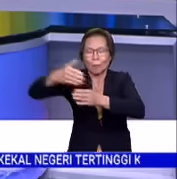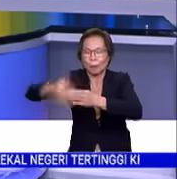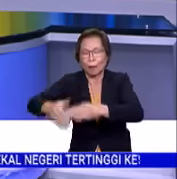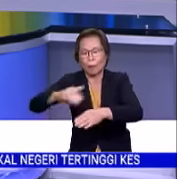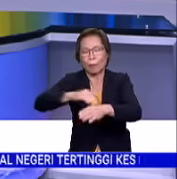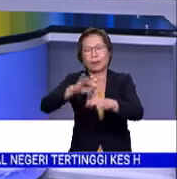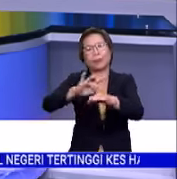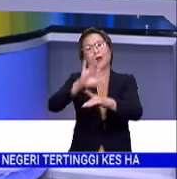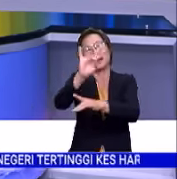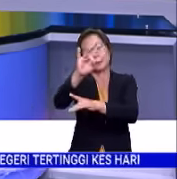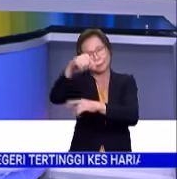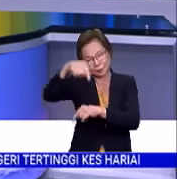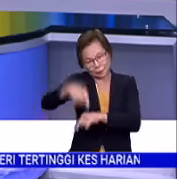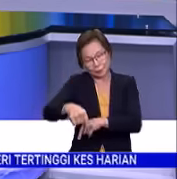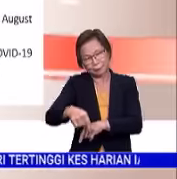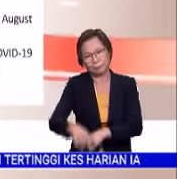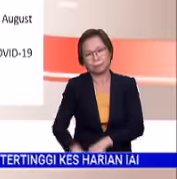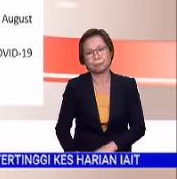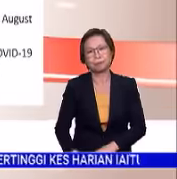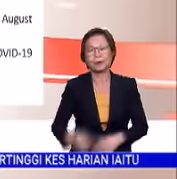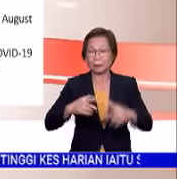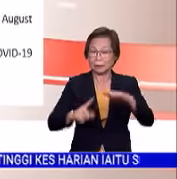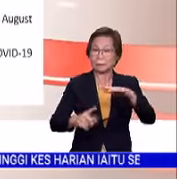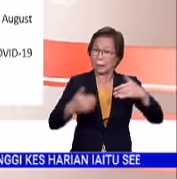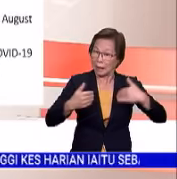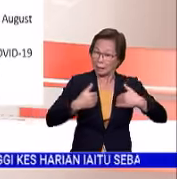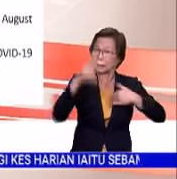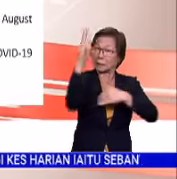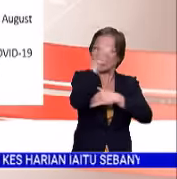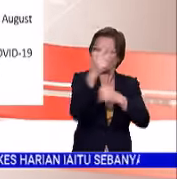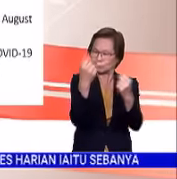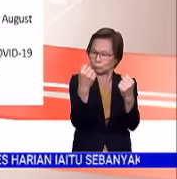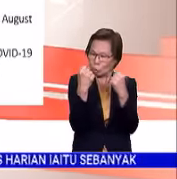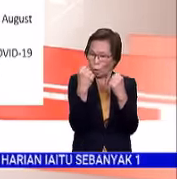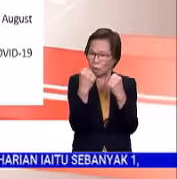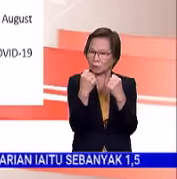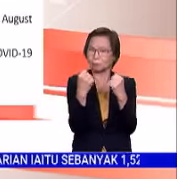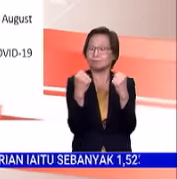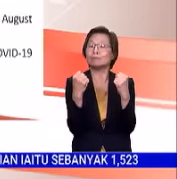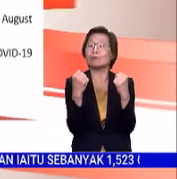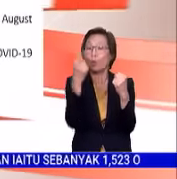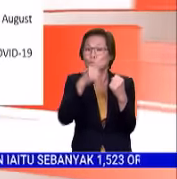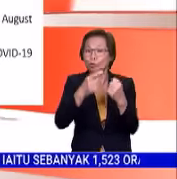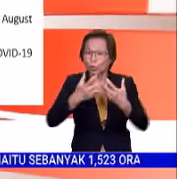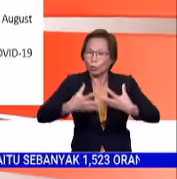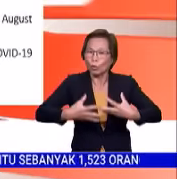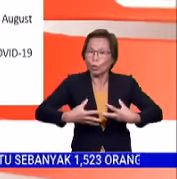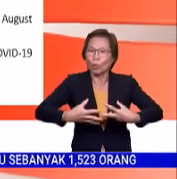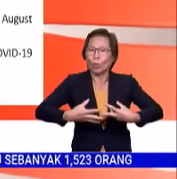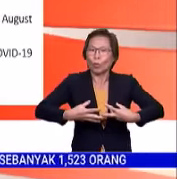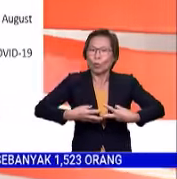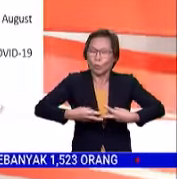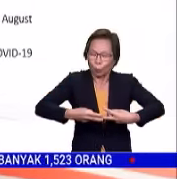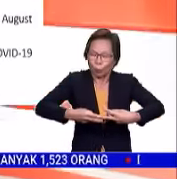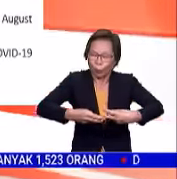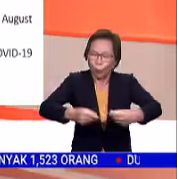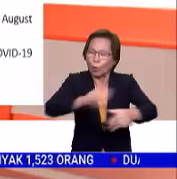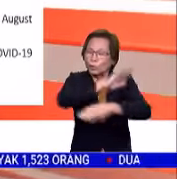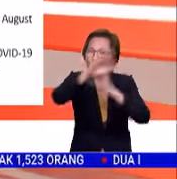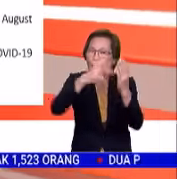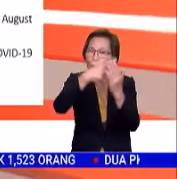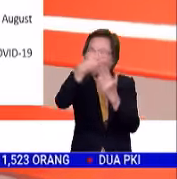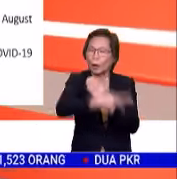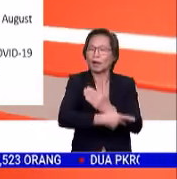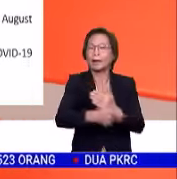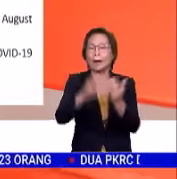pada Ogos ini. Selain itu, mewujudkan kerajaan yang kukuh dan stabil bagi melancarkan semua pelaksanaan program dan